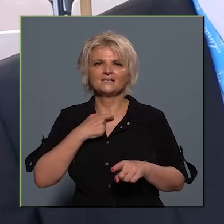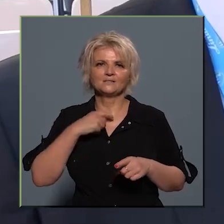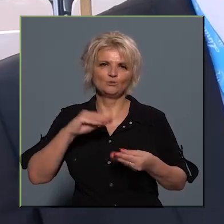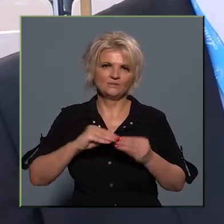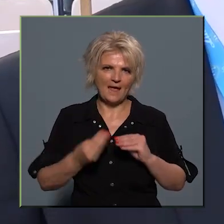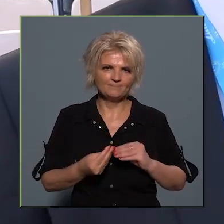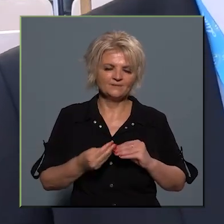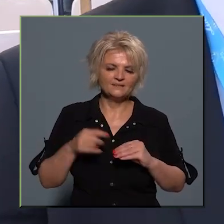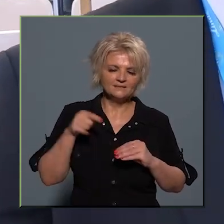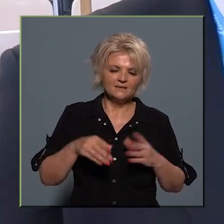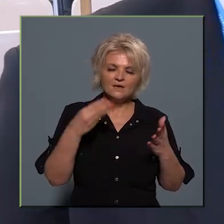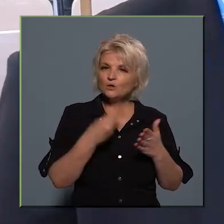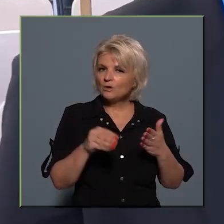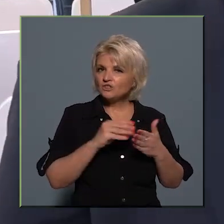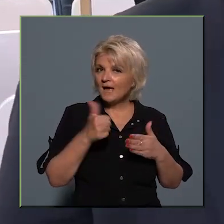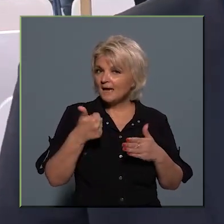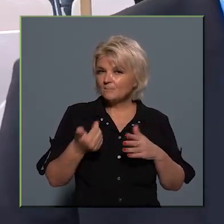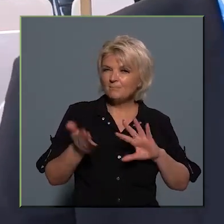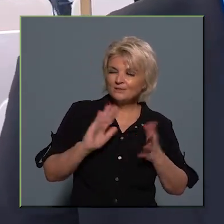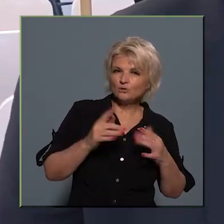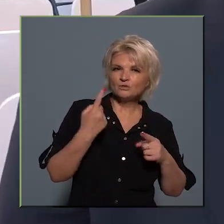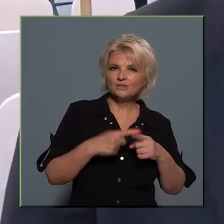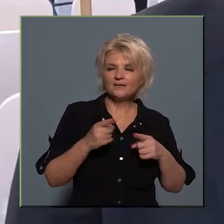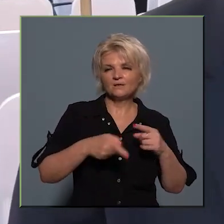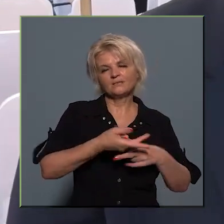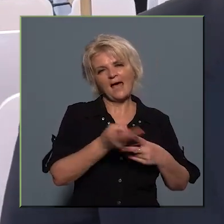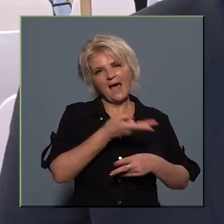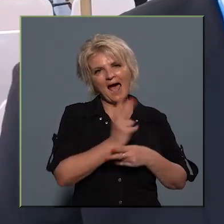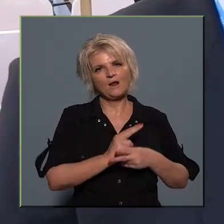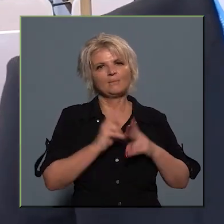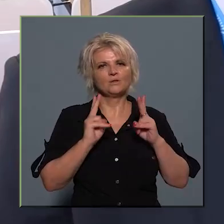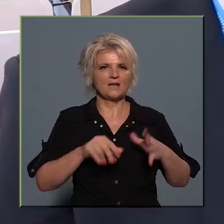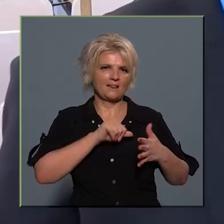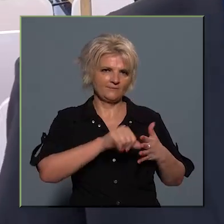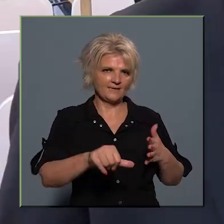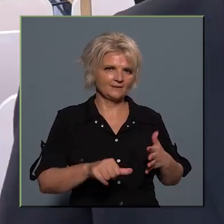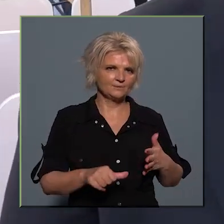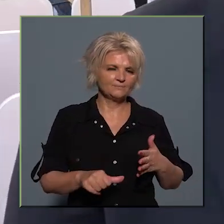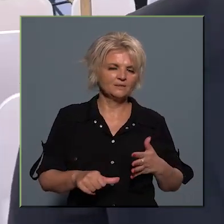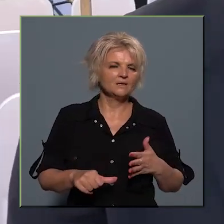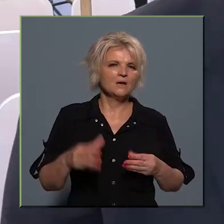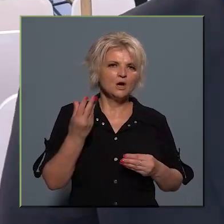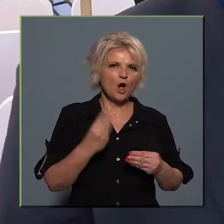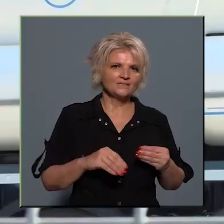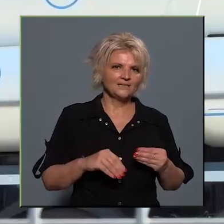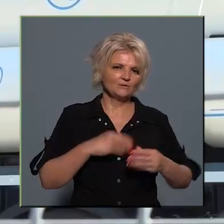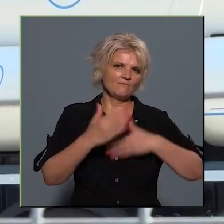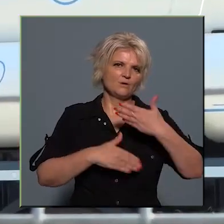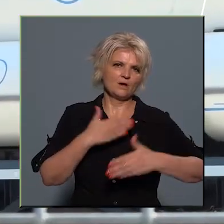a költségeknek egy bizonyos részét az államnak kell átvállalnia, annak érdekében, hogy a